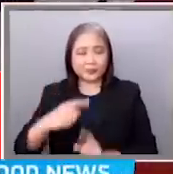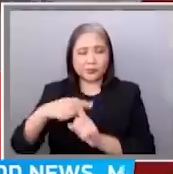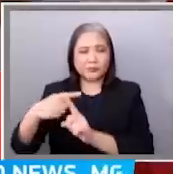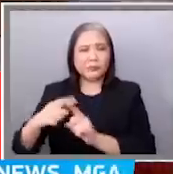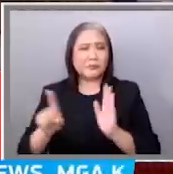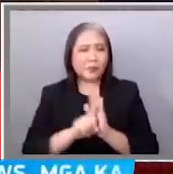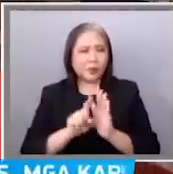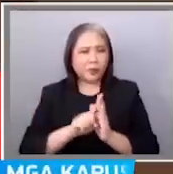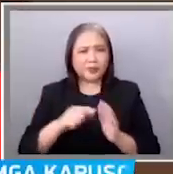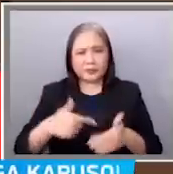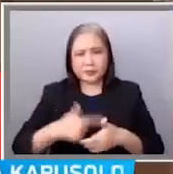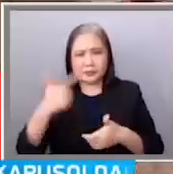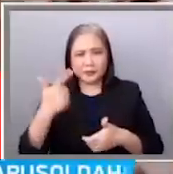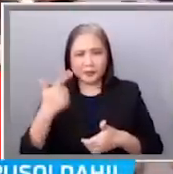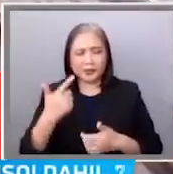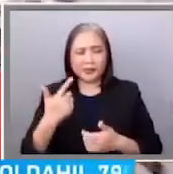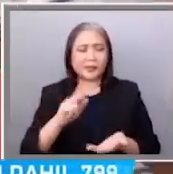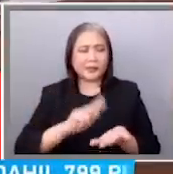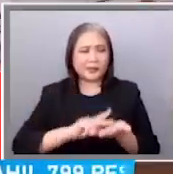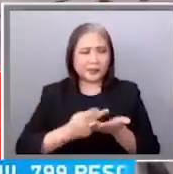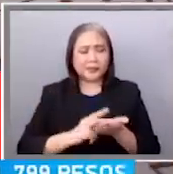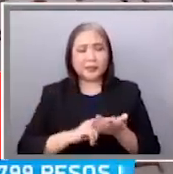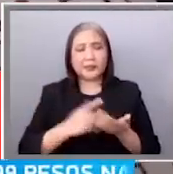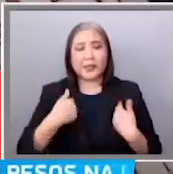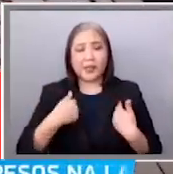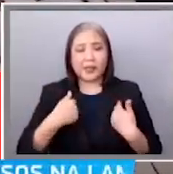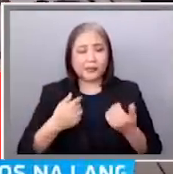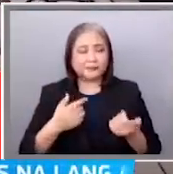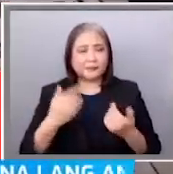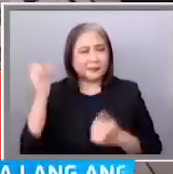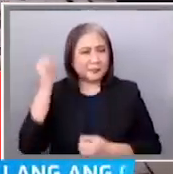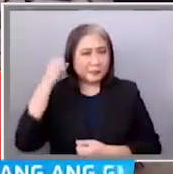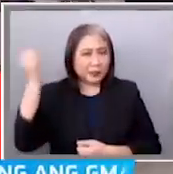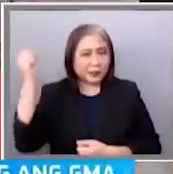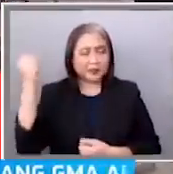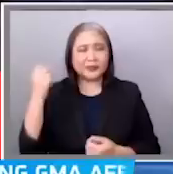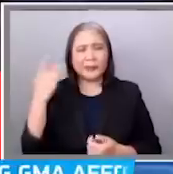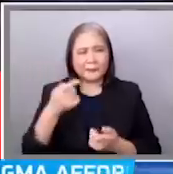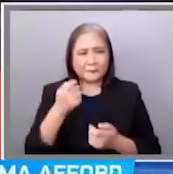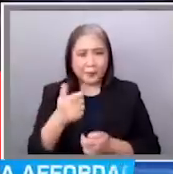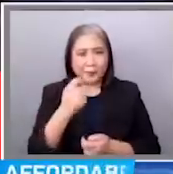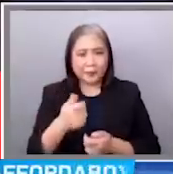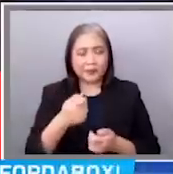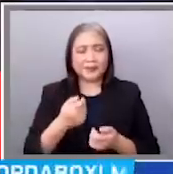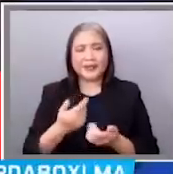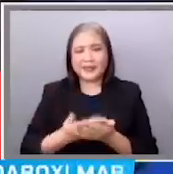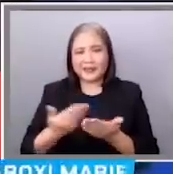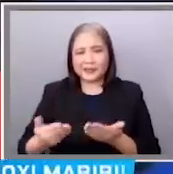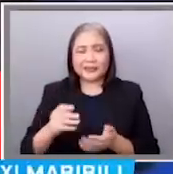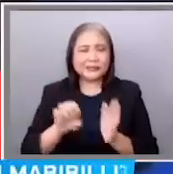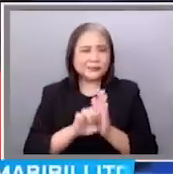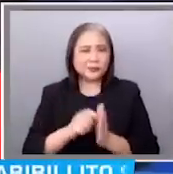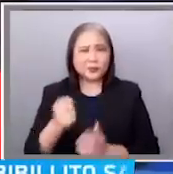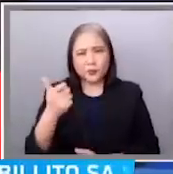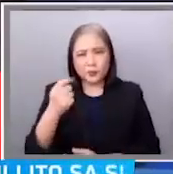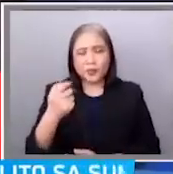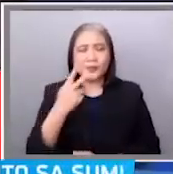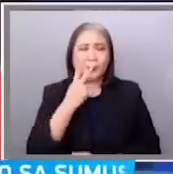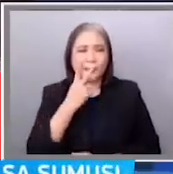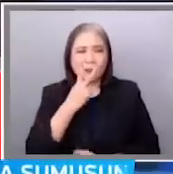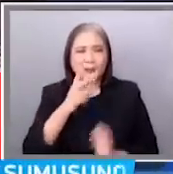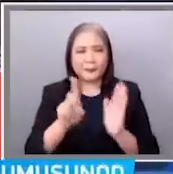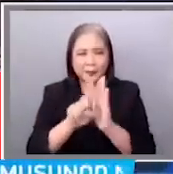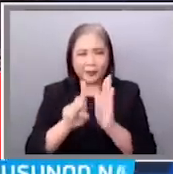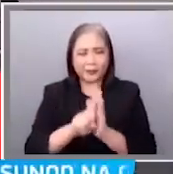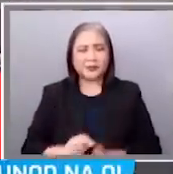sugal, loudspeakers at flammable materials gaya ng lighter at sigarilyo. Bukas ang Manila South Cemetery mula alas 5